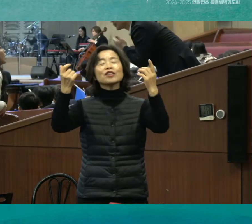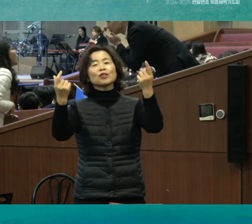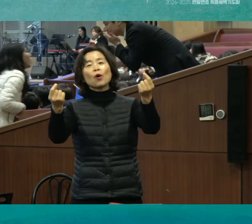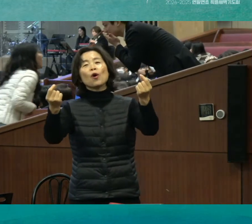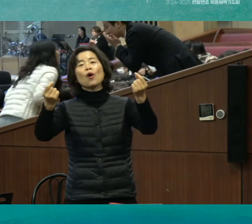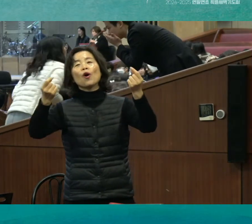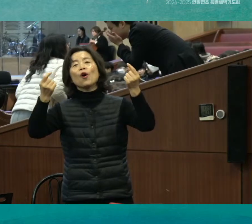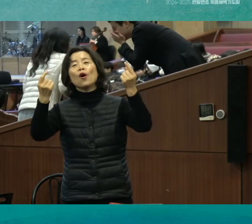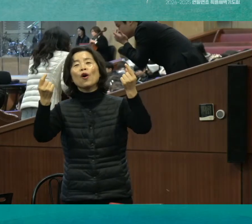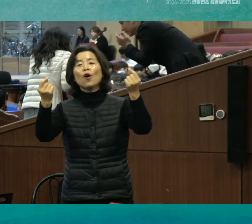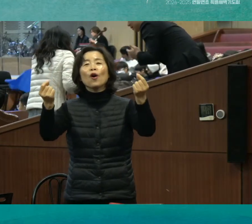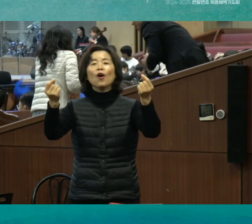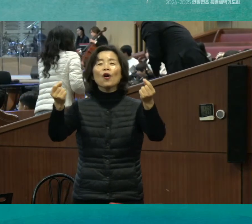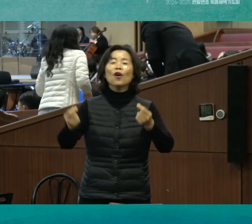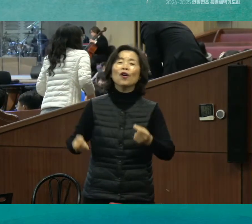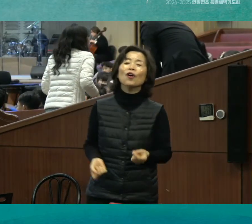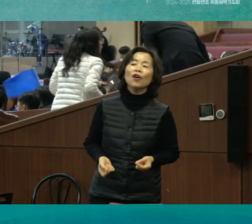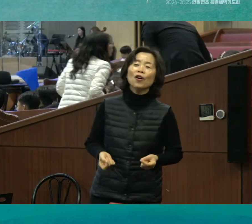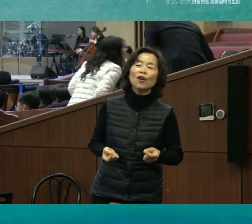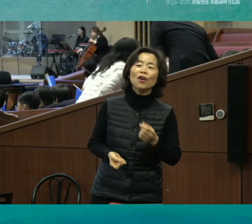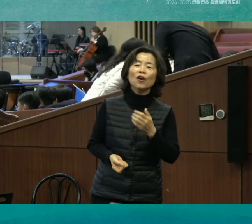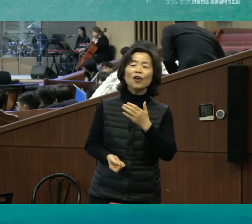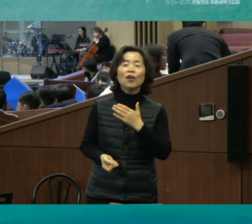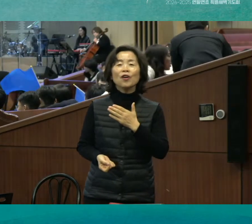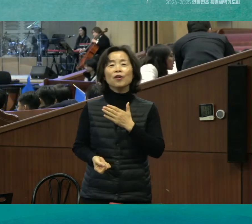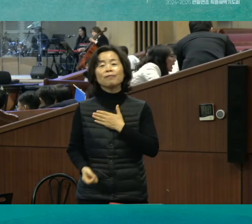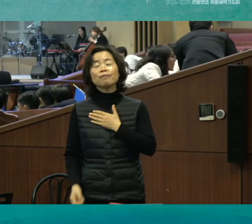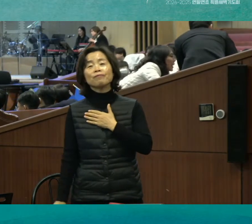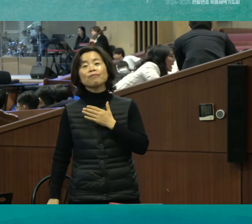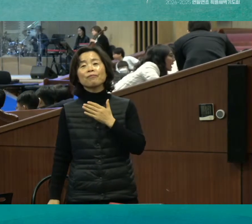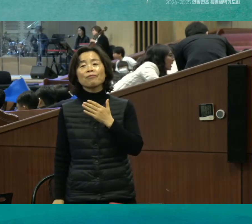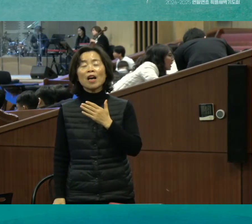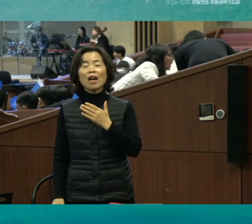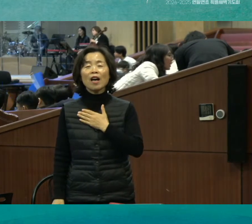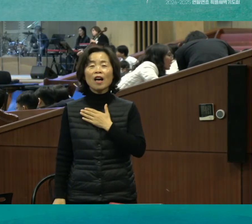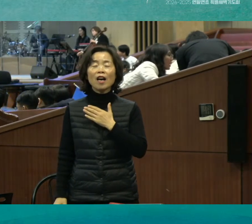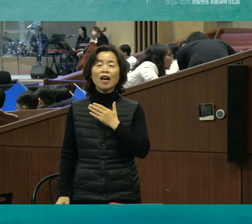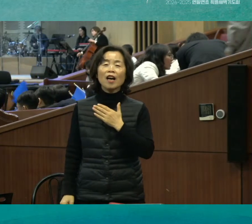소망이었어. 난 예수가 좋다오. 난